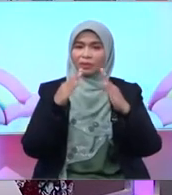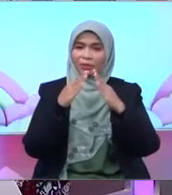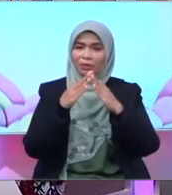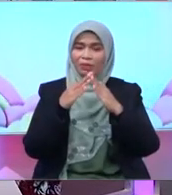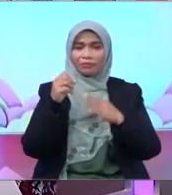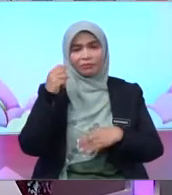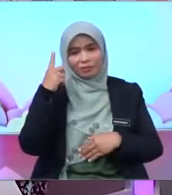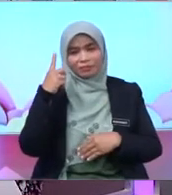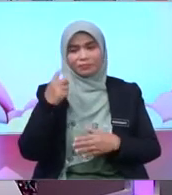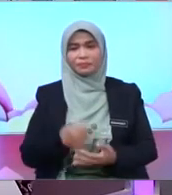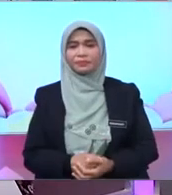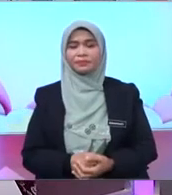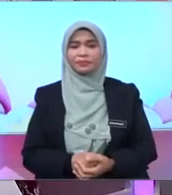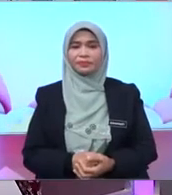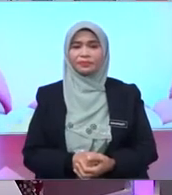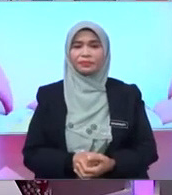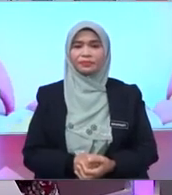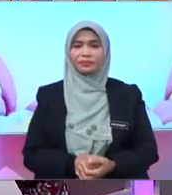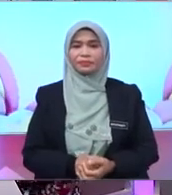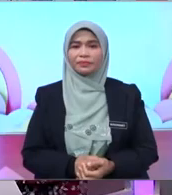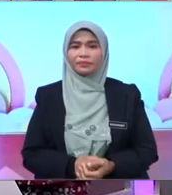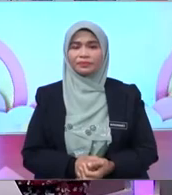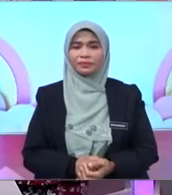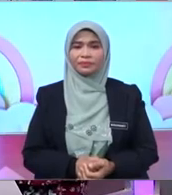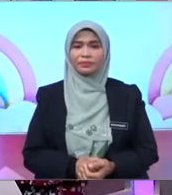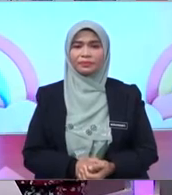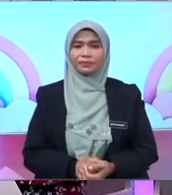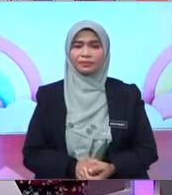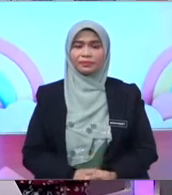perbedaan ke-33 tingkah laku tersebut oke